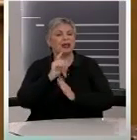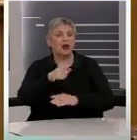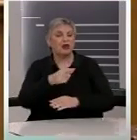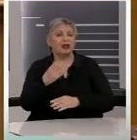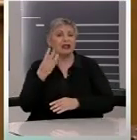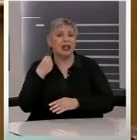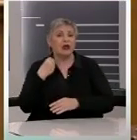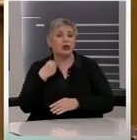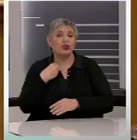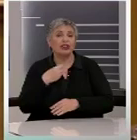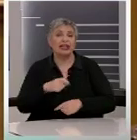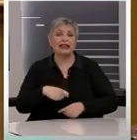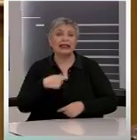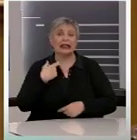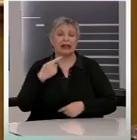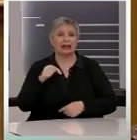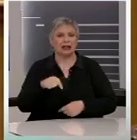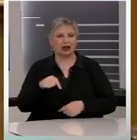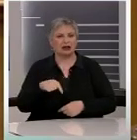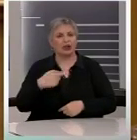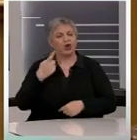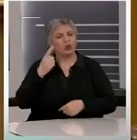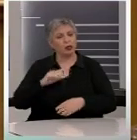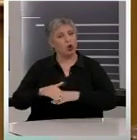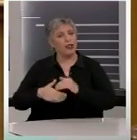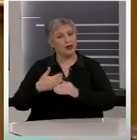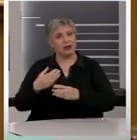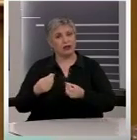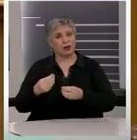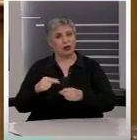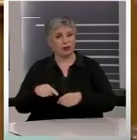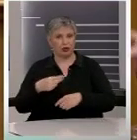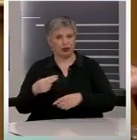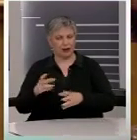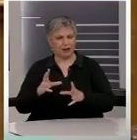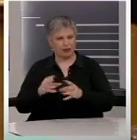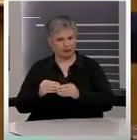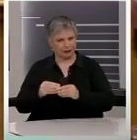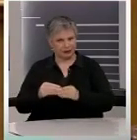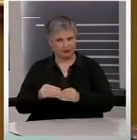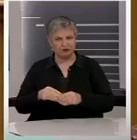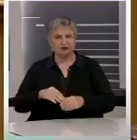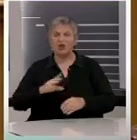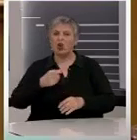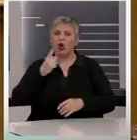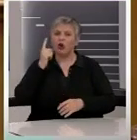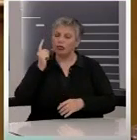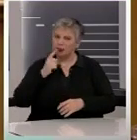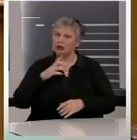τάξη, γιατί ξέρω σας ενδιαφέρει αυτό πολύ. Εμείς έχουμε ομολογήσει ότι δυσκολεύτηκε πολύ η μεσαία